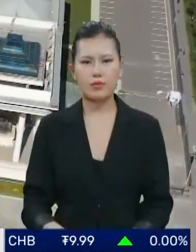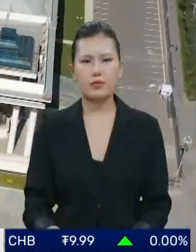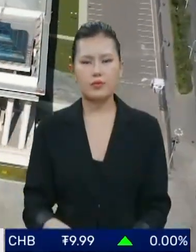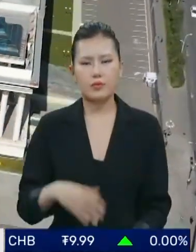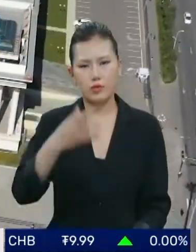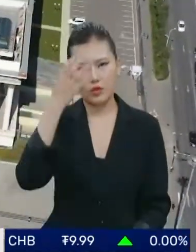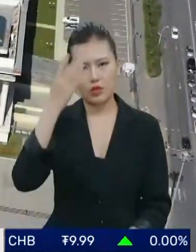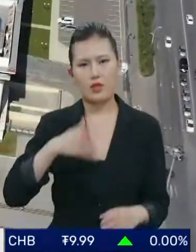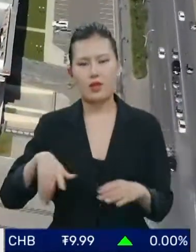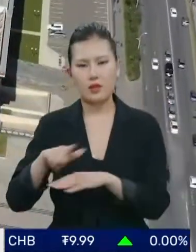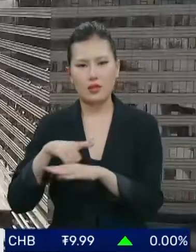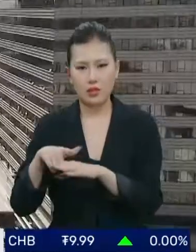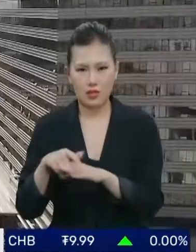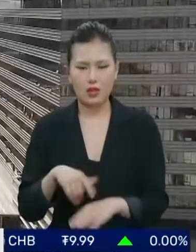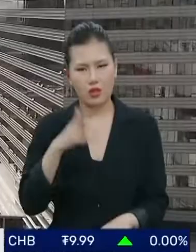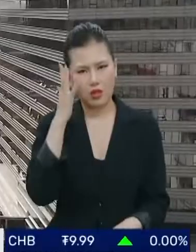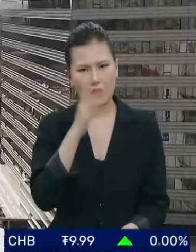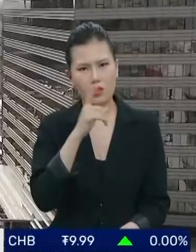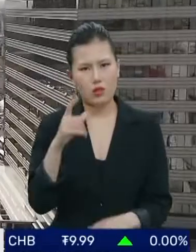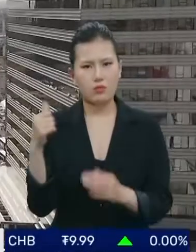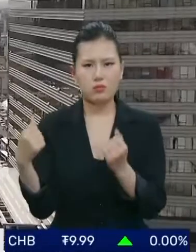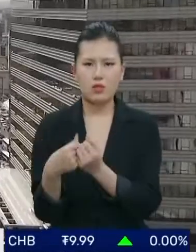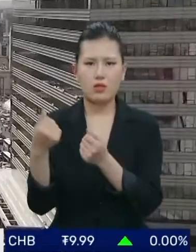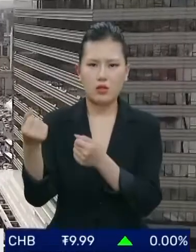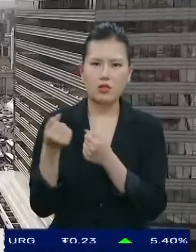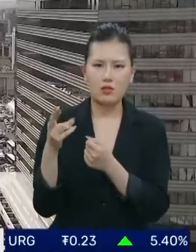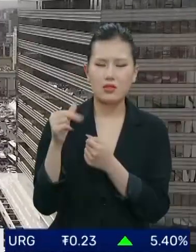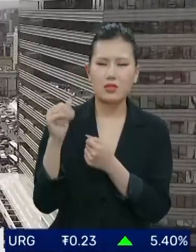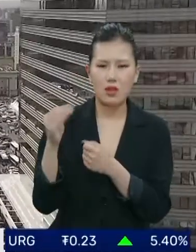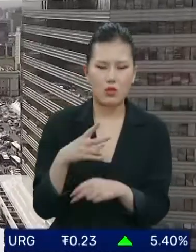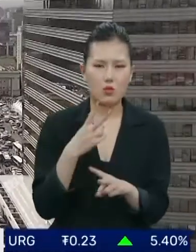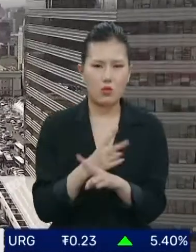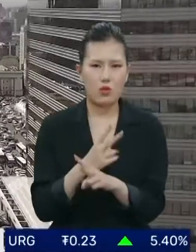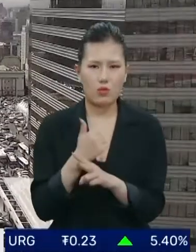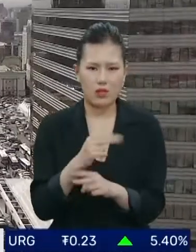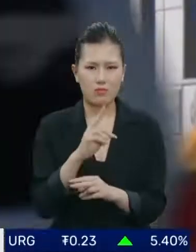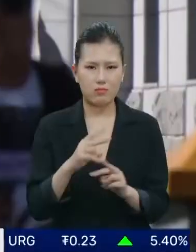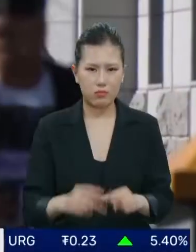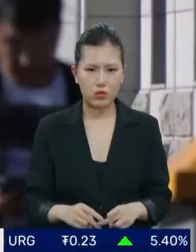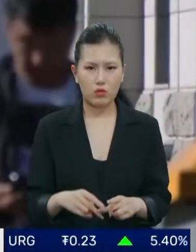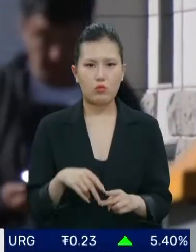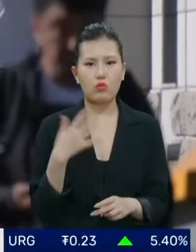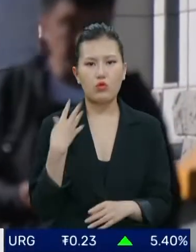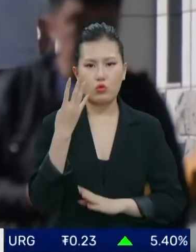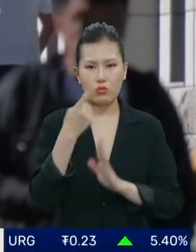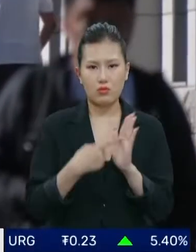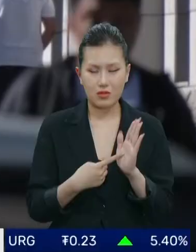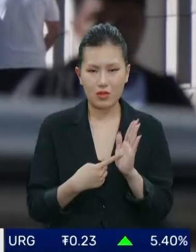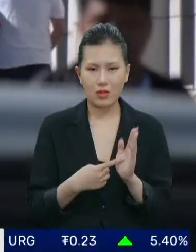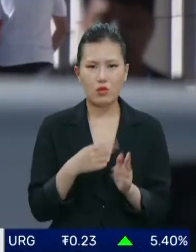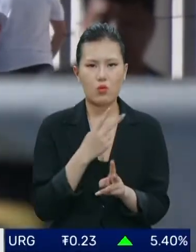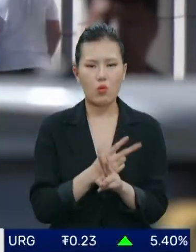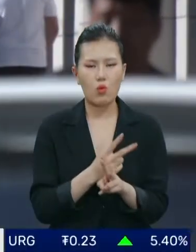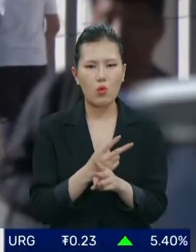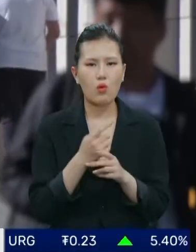Засгийн газраас гадаадын хөрөнгө оруулагчдыг татахын тулд иргэцэн орчноо боловсруулах болгохоор энэ оны 4-р сард хөрөнгө оруулалтын тухай хуулийн ажлын хэсэг байгуулсан.